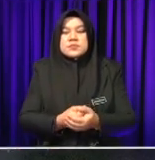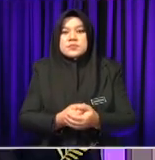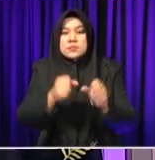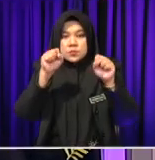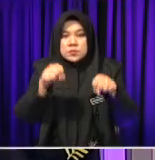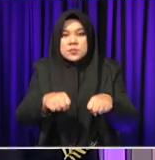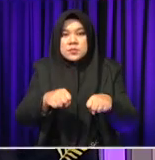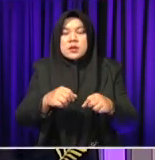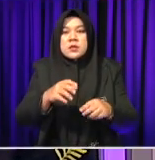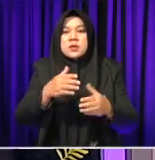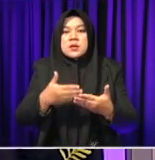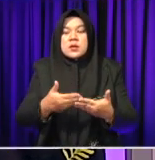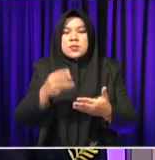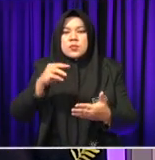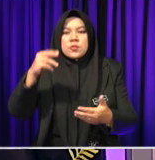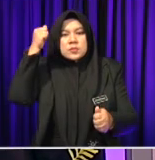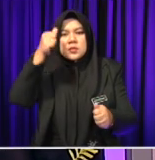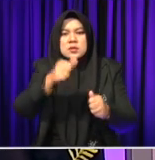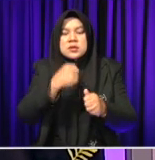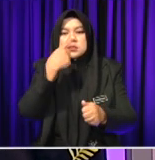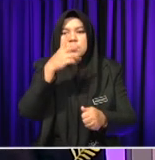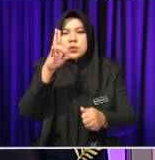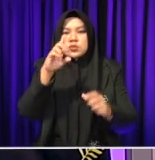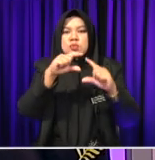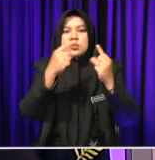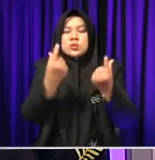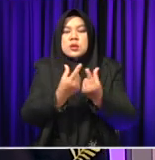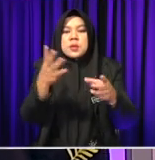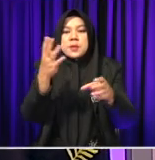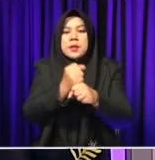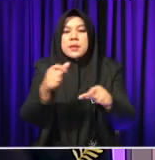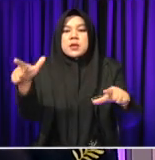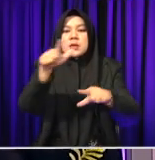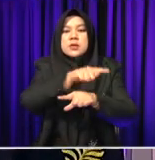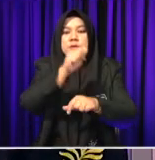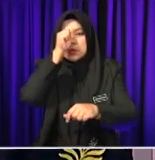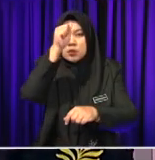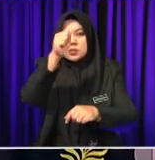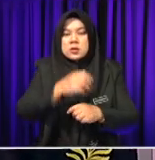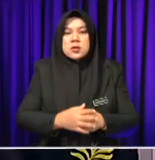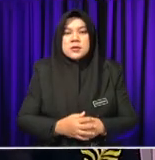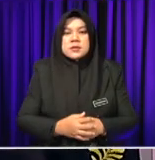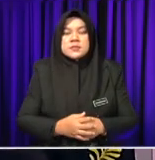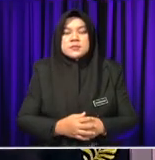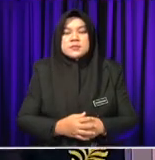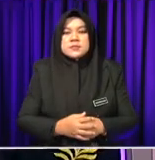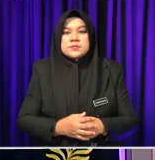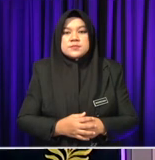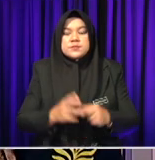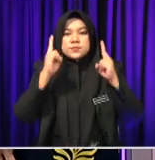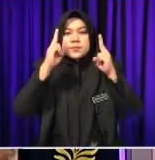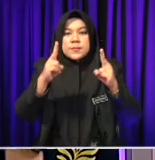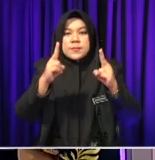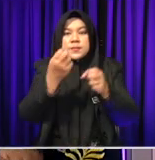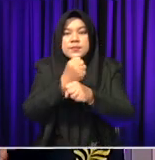mampu membuatkan anakanak murid kita di rumah tu Ingat siapa Tujuh golongan yang mendapat naungan Allah okey di sini juga Ustazah sediakan